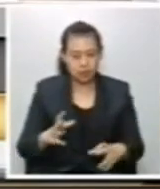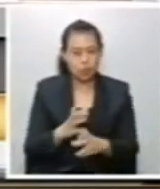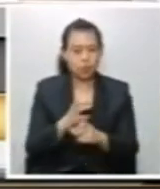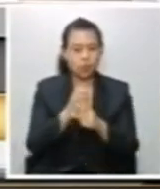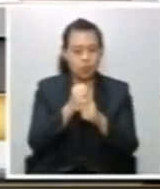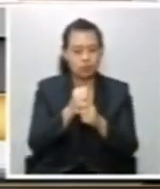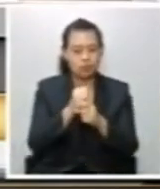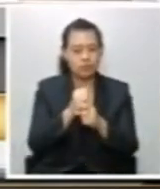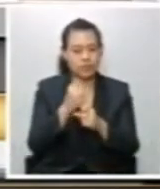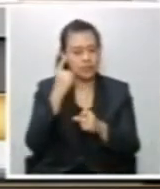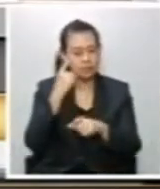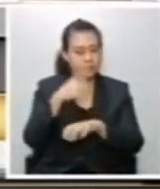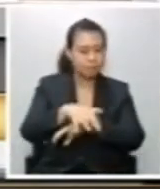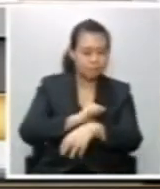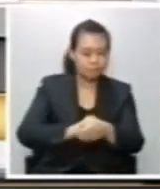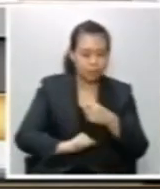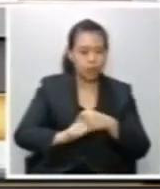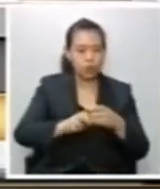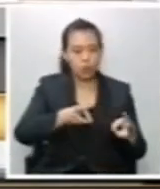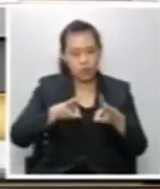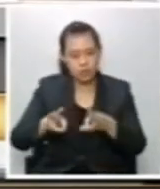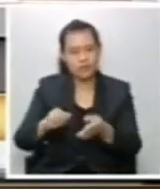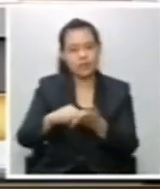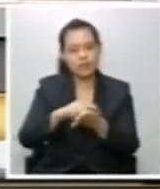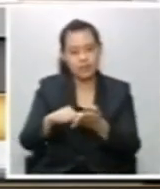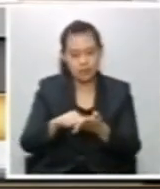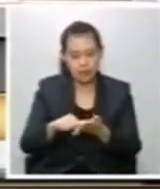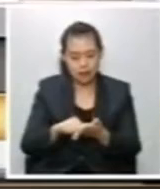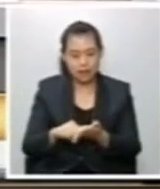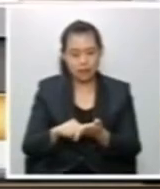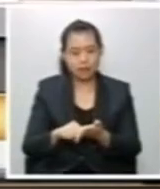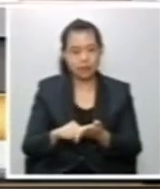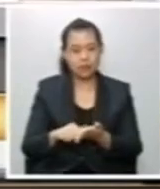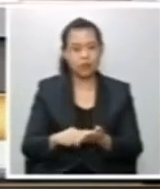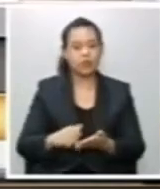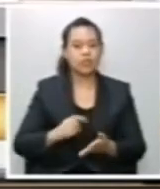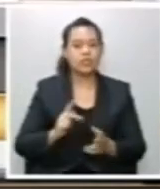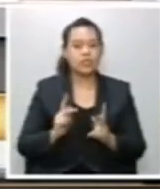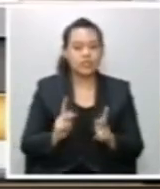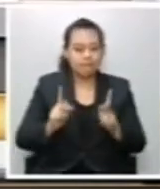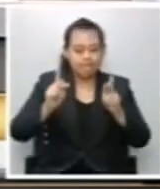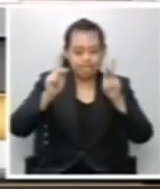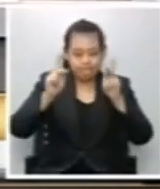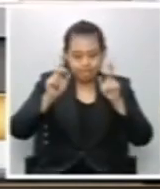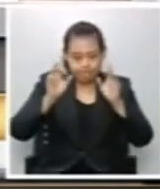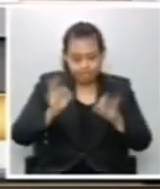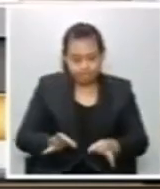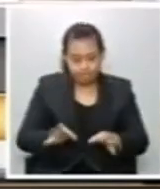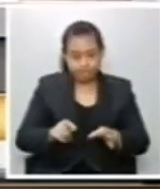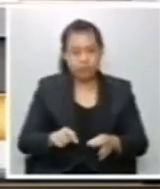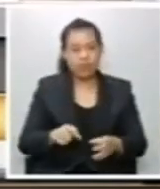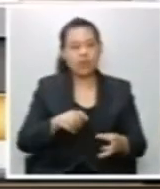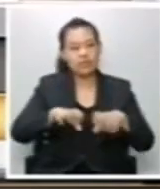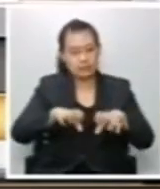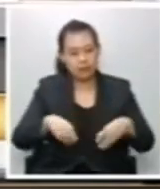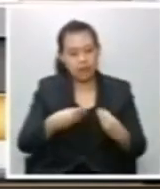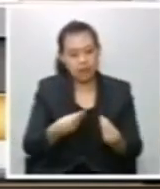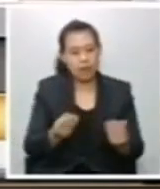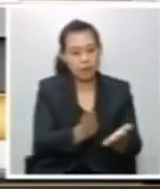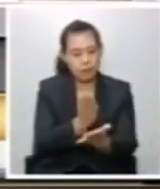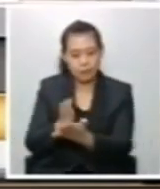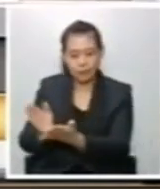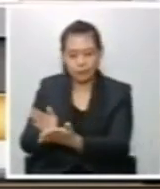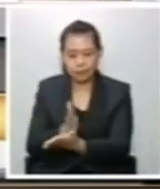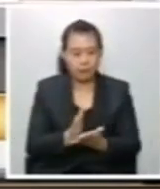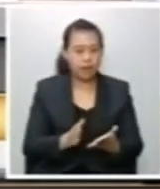การแก้ไขอย่างครบถ้วนและที่สำคัญคือกล้าที่จะตัดสินใจในเรื่องที่พอดีและสมดุลกับทุกฝ่ายอย่างเป็นธ